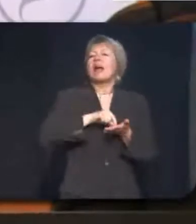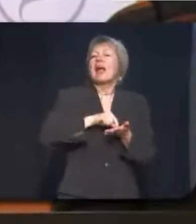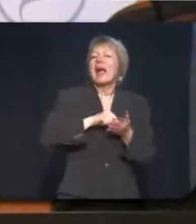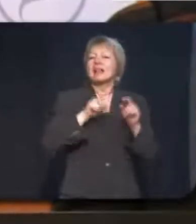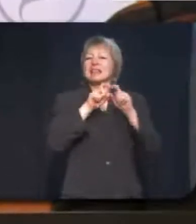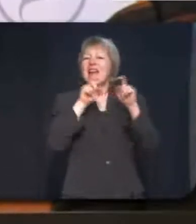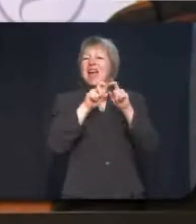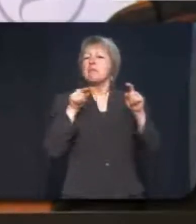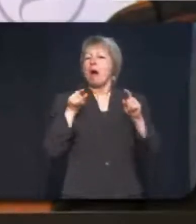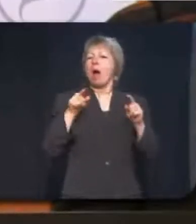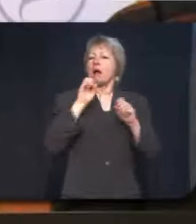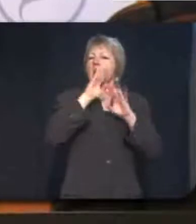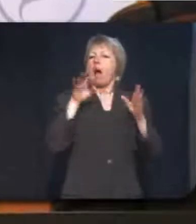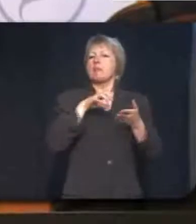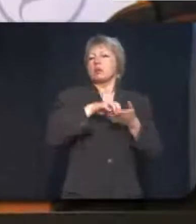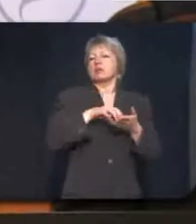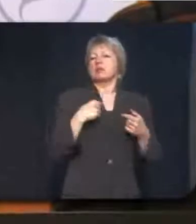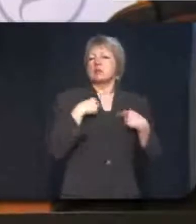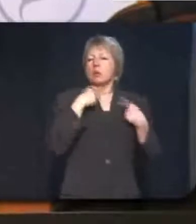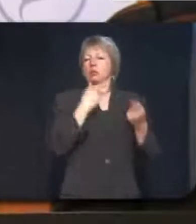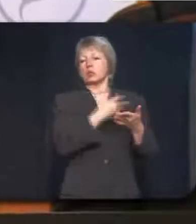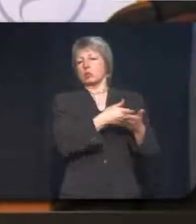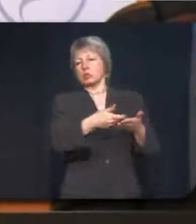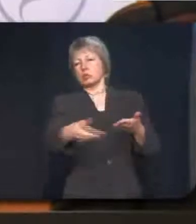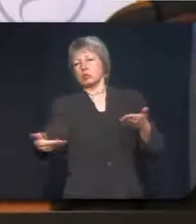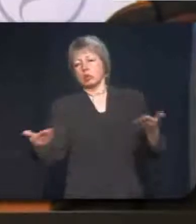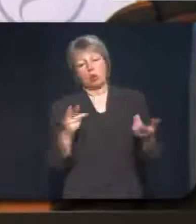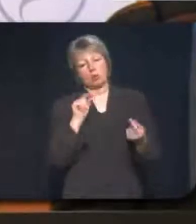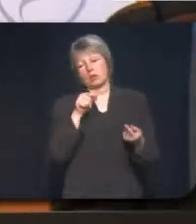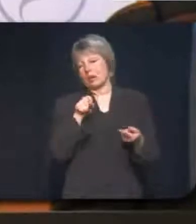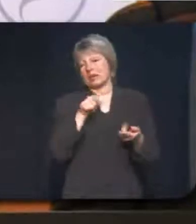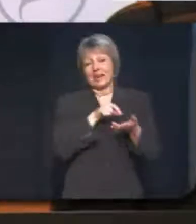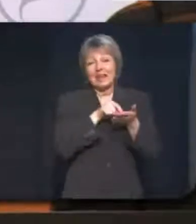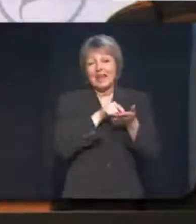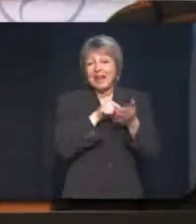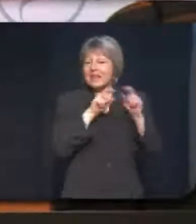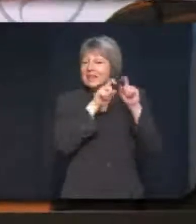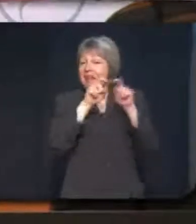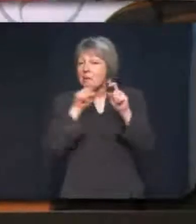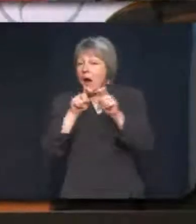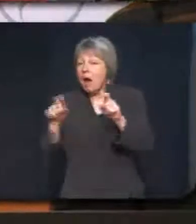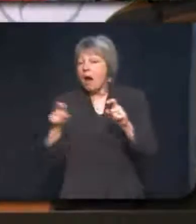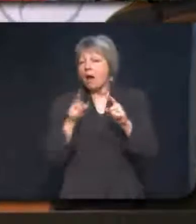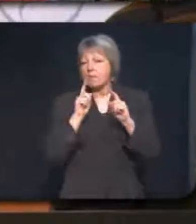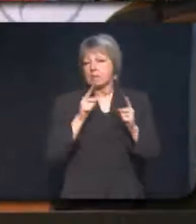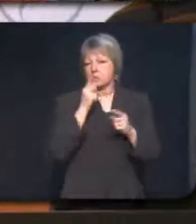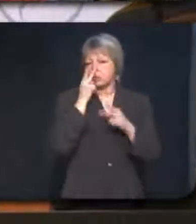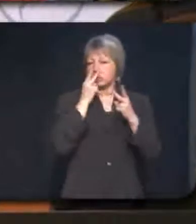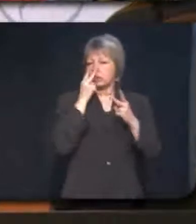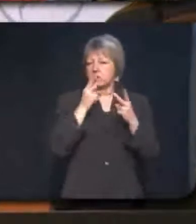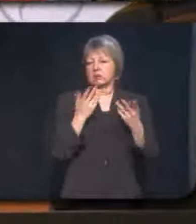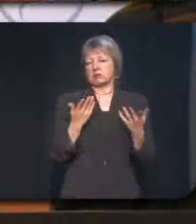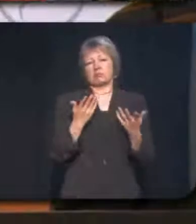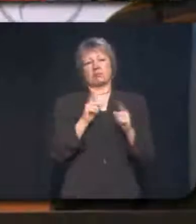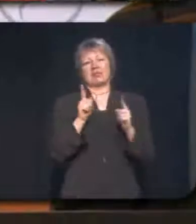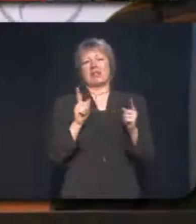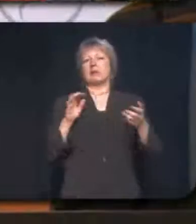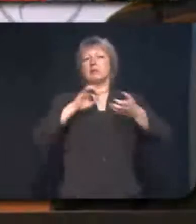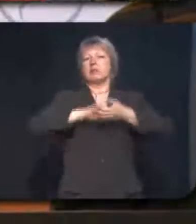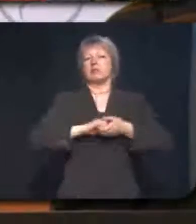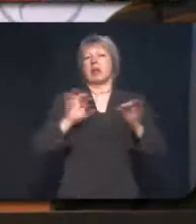nicht darüber hinausgehen können als die Kernthemen um diesen gemeinsame den Zusammenhalt nicht zu gefährden